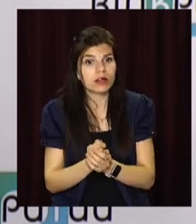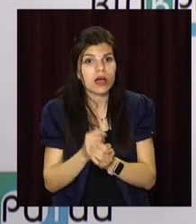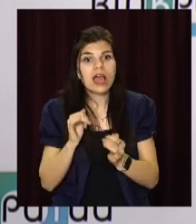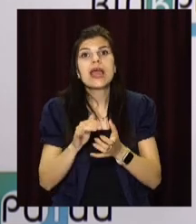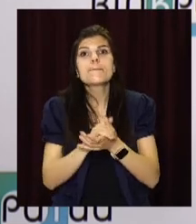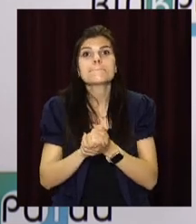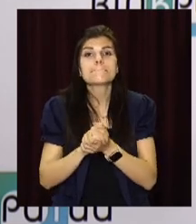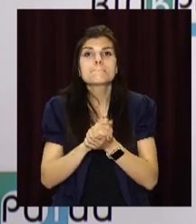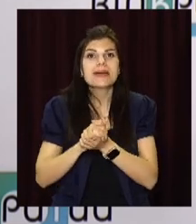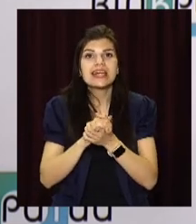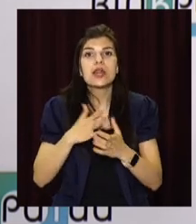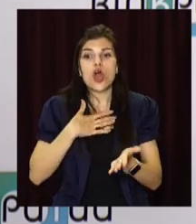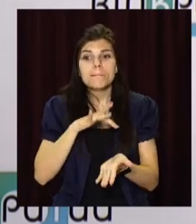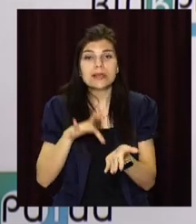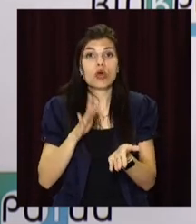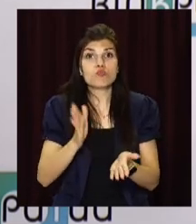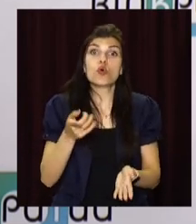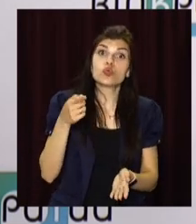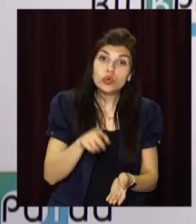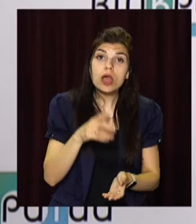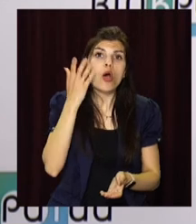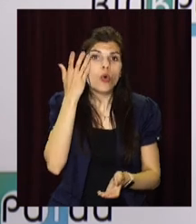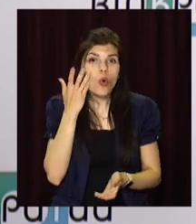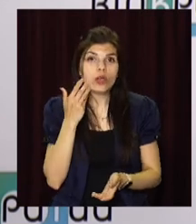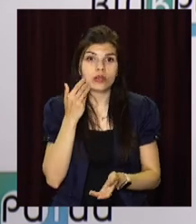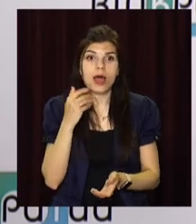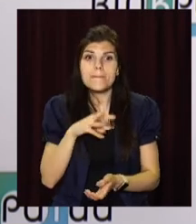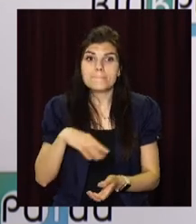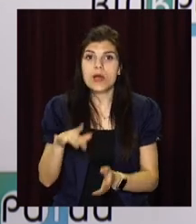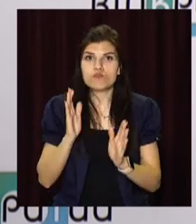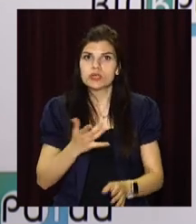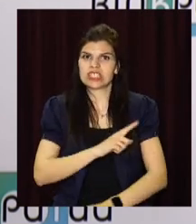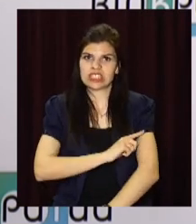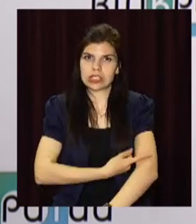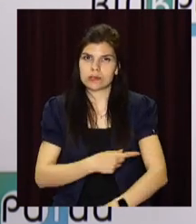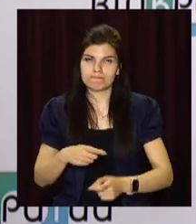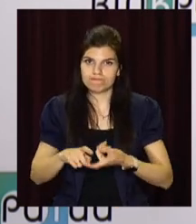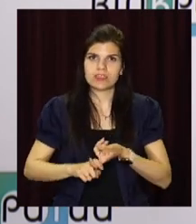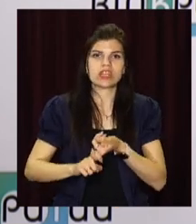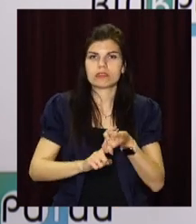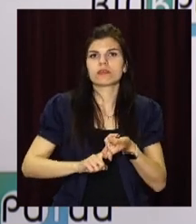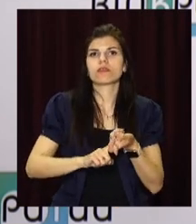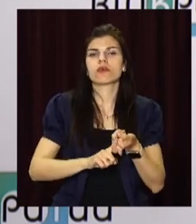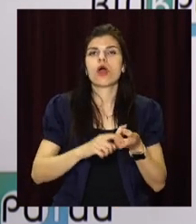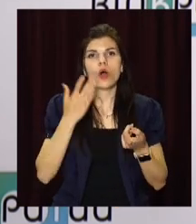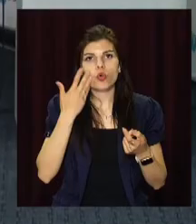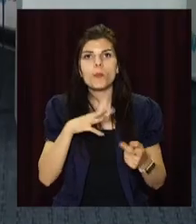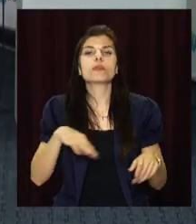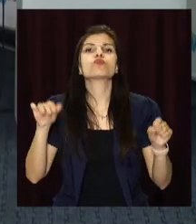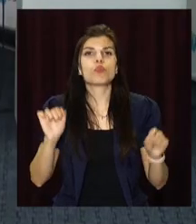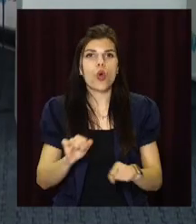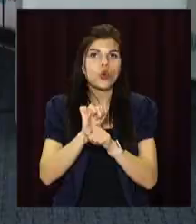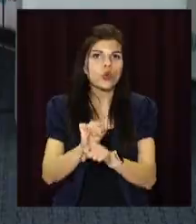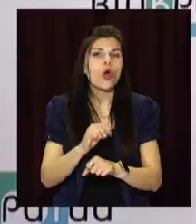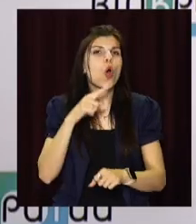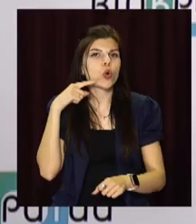мирним наше місто буде тільки тоді, коли ми будемо сильними. Коли ми зможемо зупинити